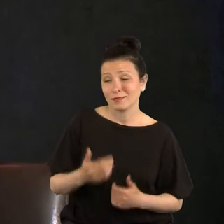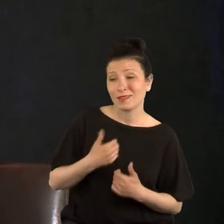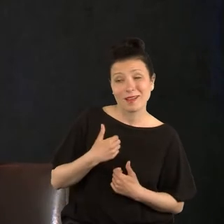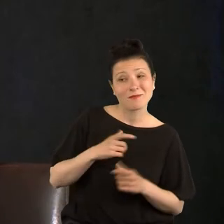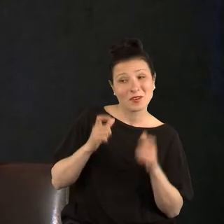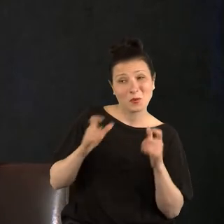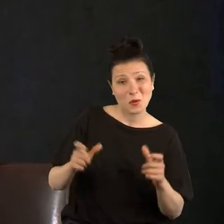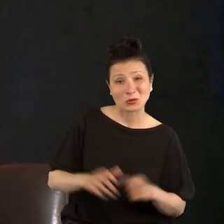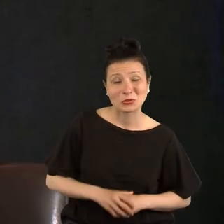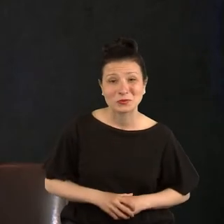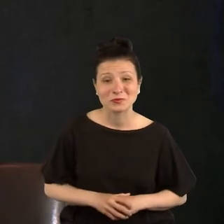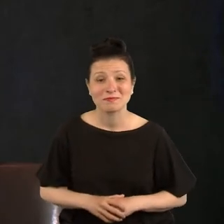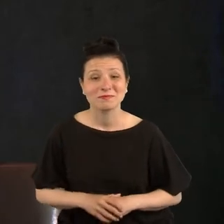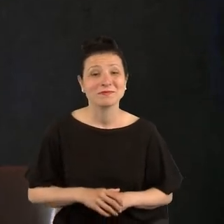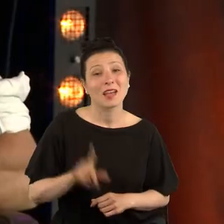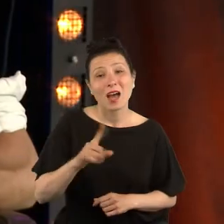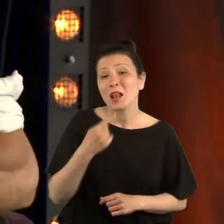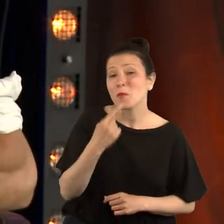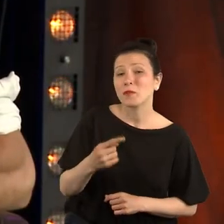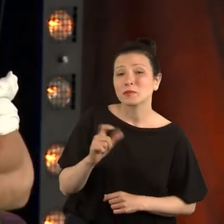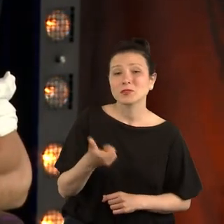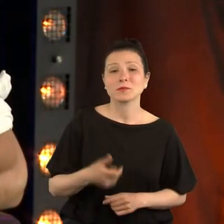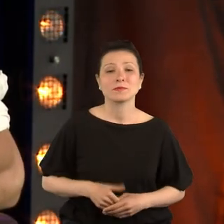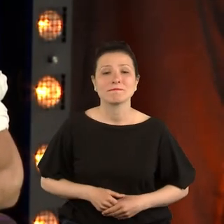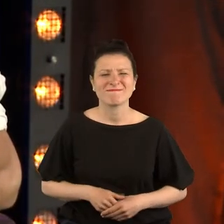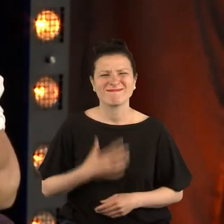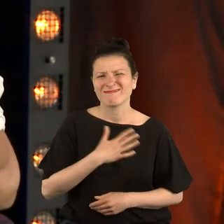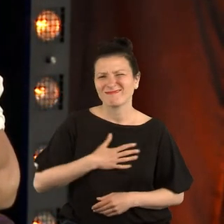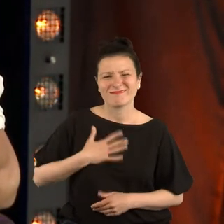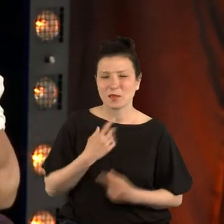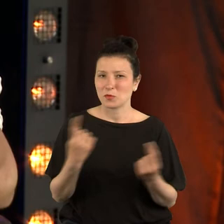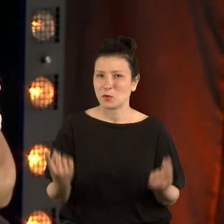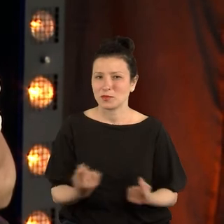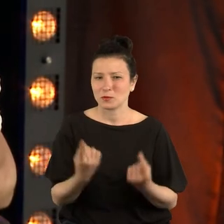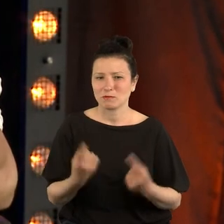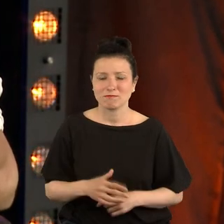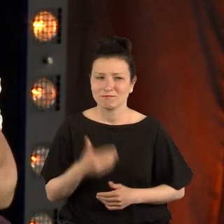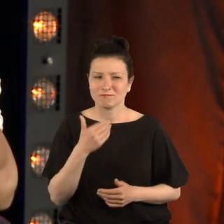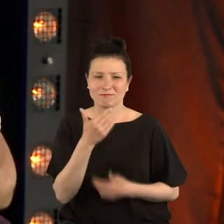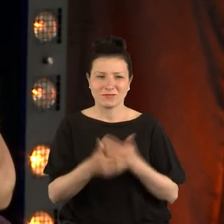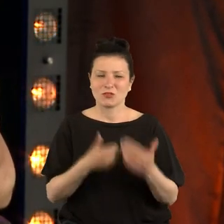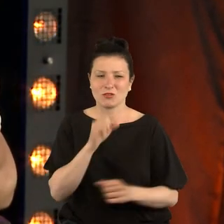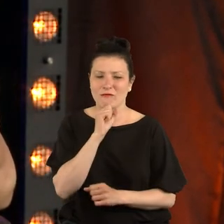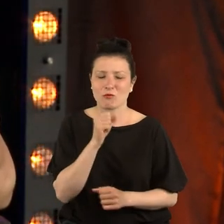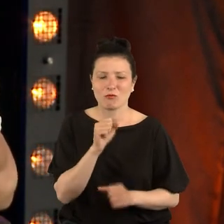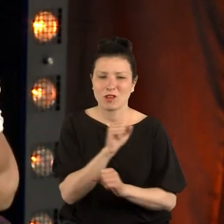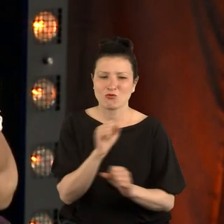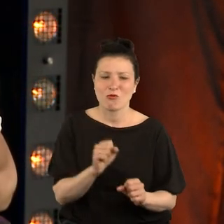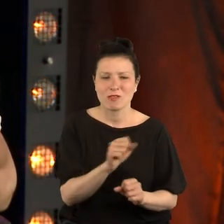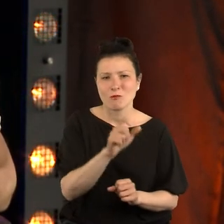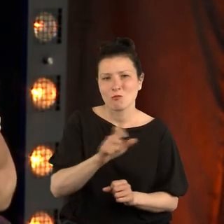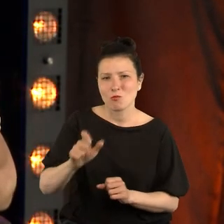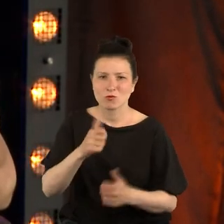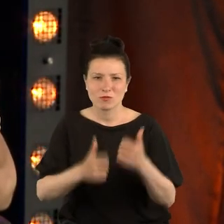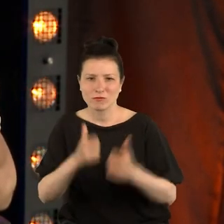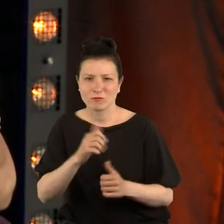głośno, ale powiem tak, no... No niemiła sytuacja i nie życzę żadnemu zawodnikowi, żeby